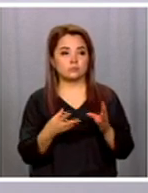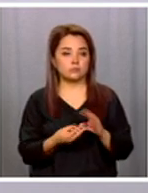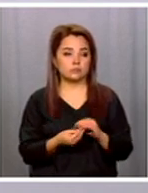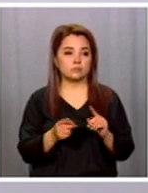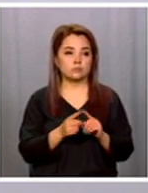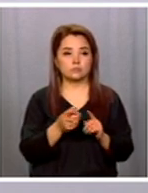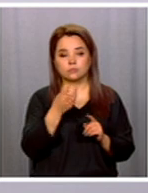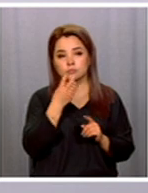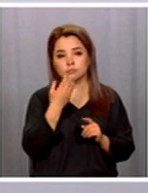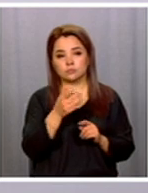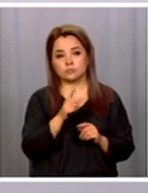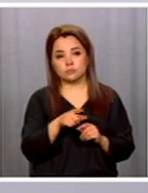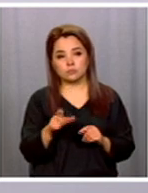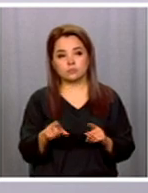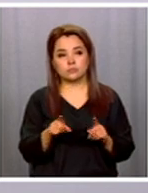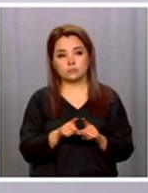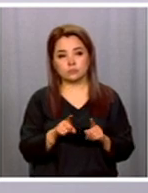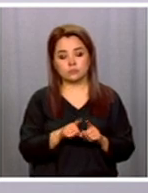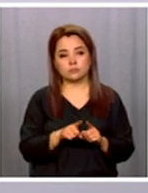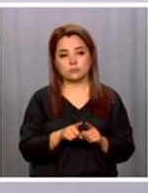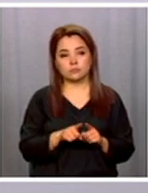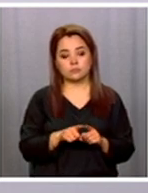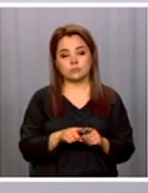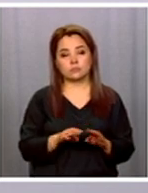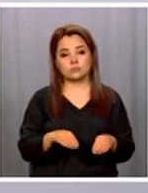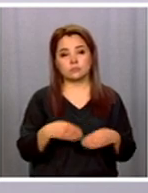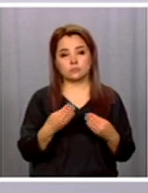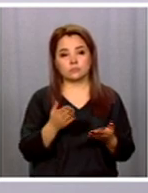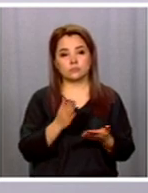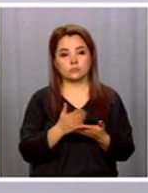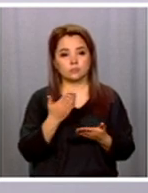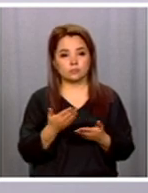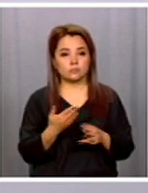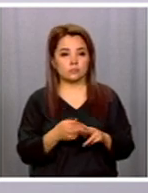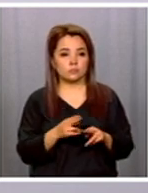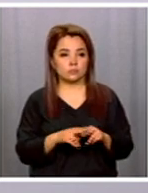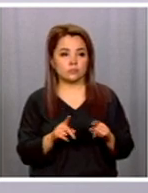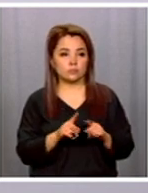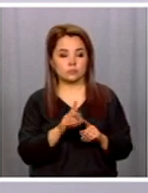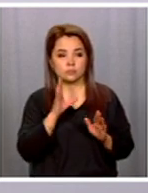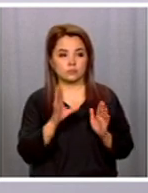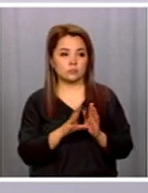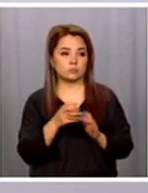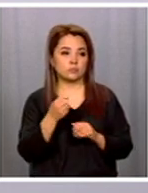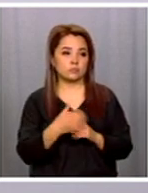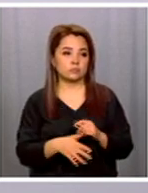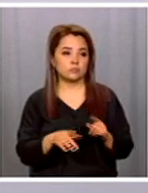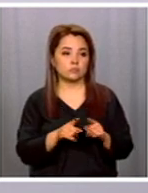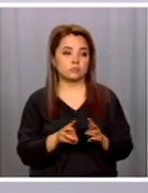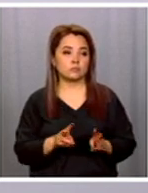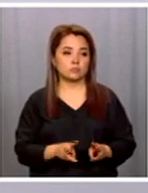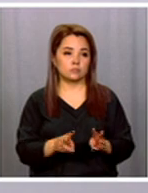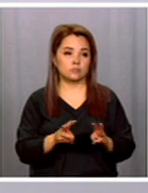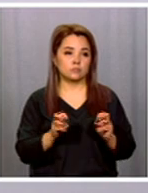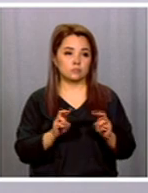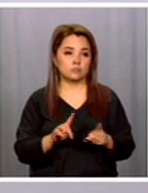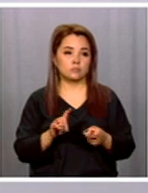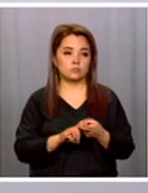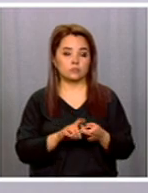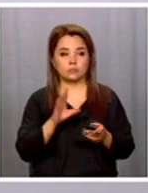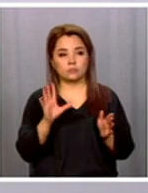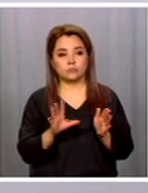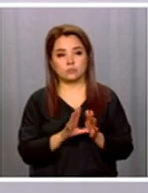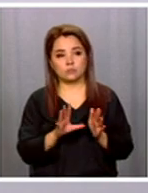жылу халыққа жылу да береді екен. Яғни жылу электр станциясы бұл отын жағу арқылы электр